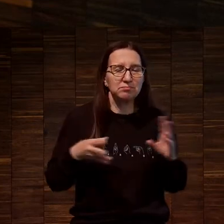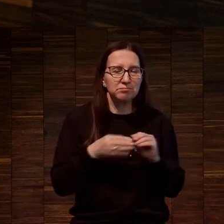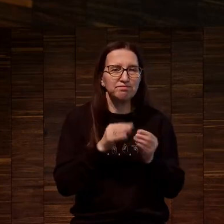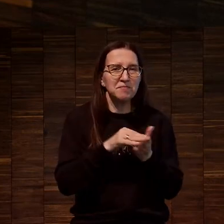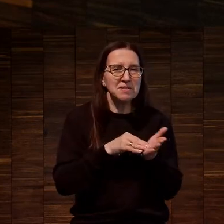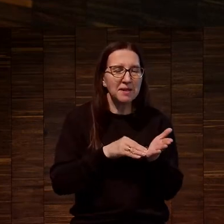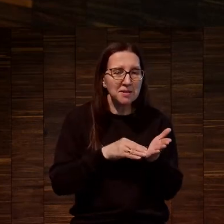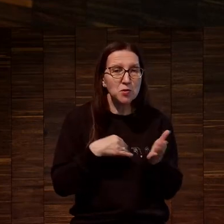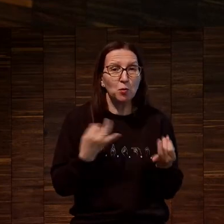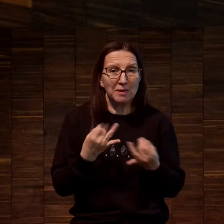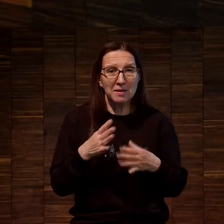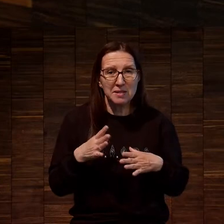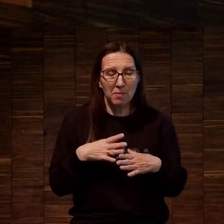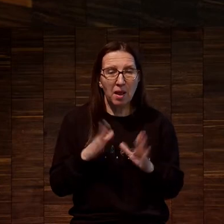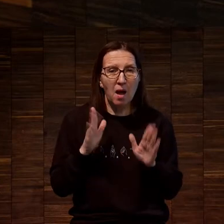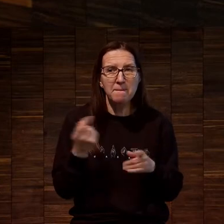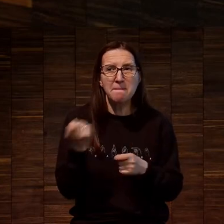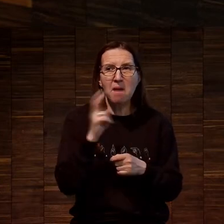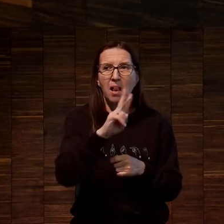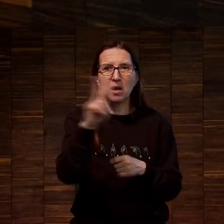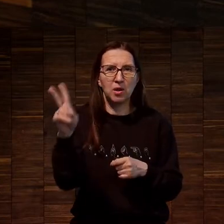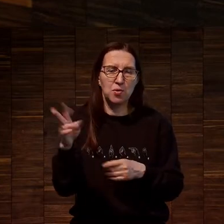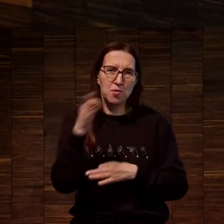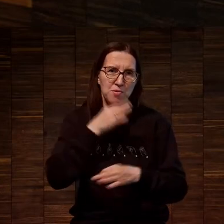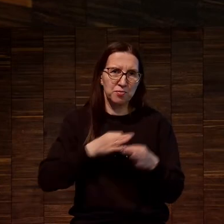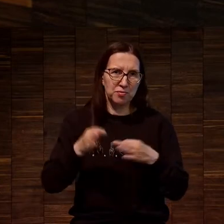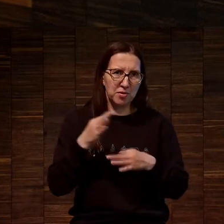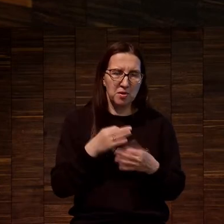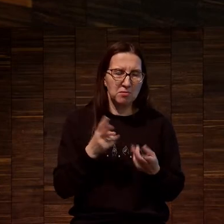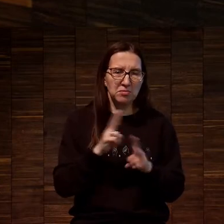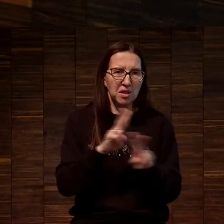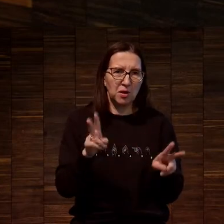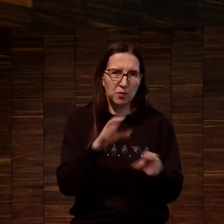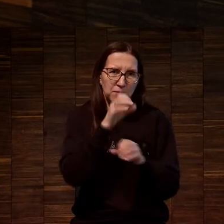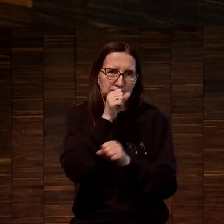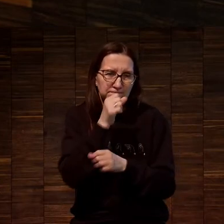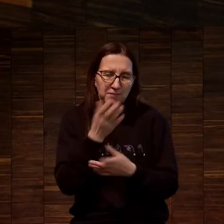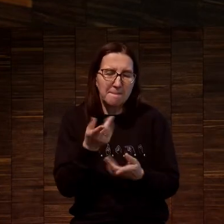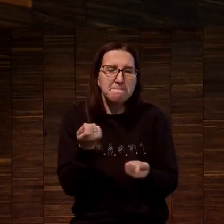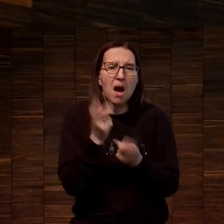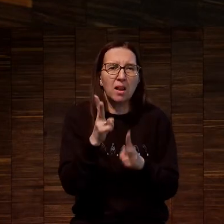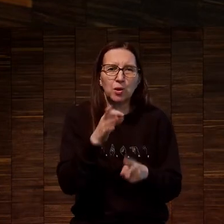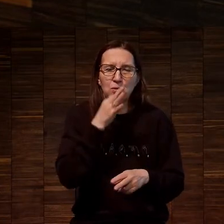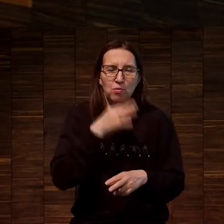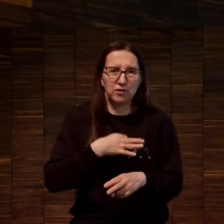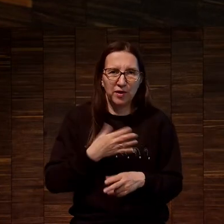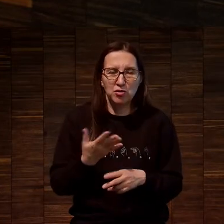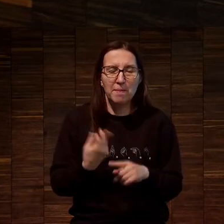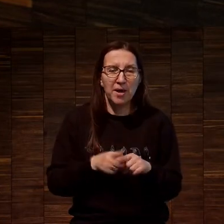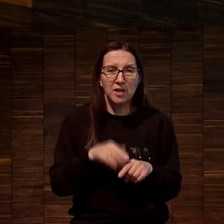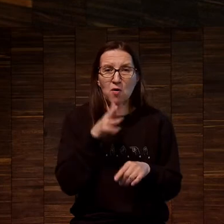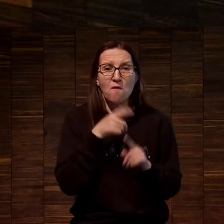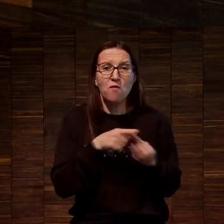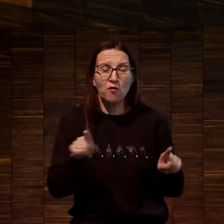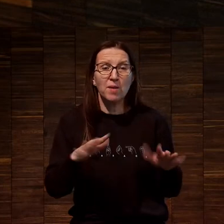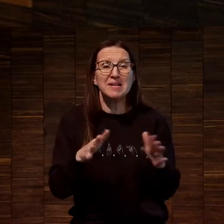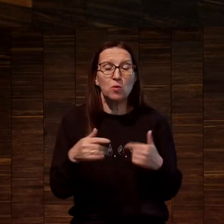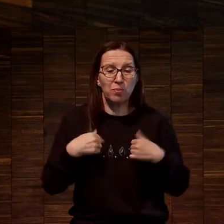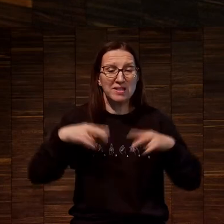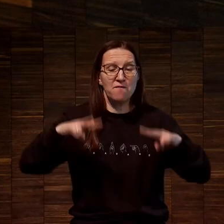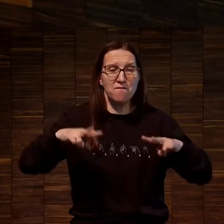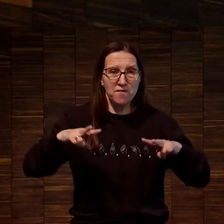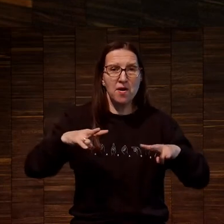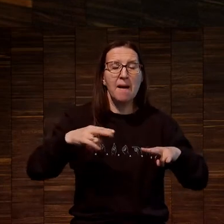статистику с каждого из авторов. Очень мало кто из авторов откликался, никто ничего не присылал, поэтому мы во время события стараемся